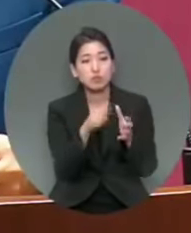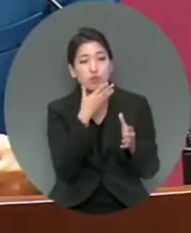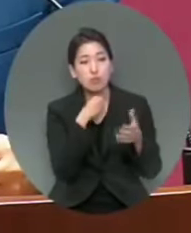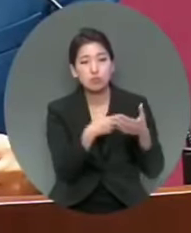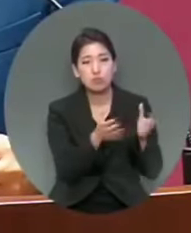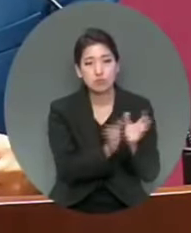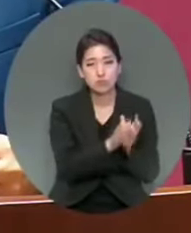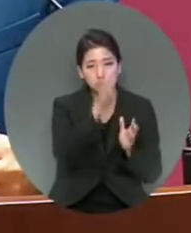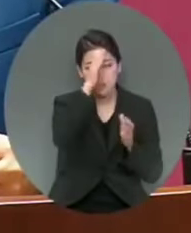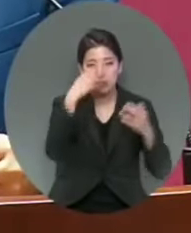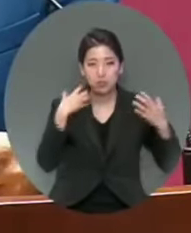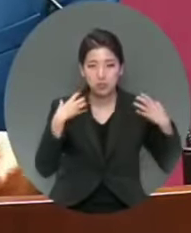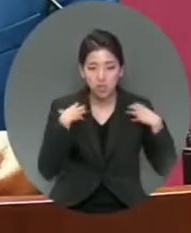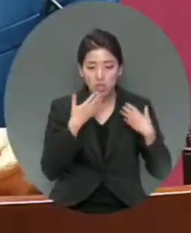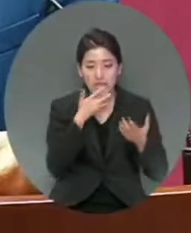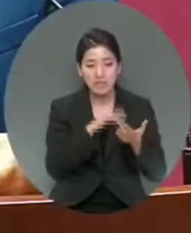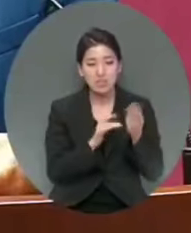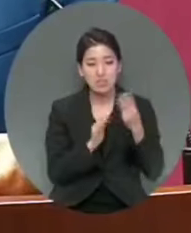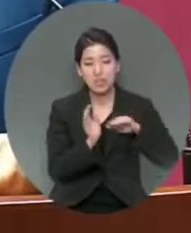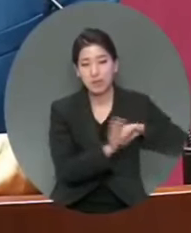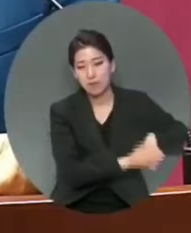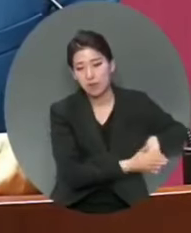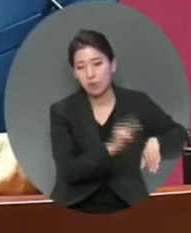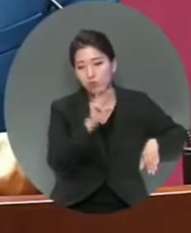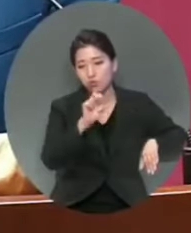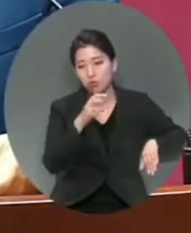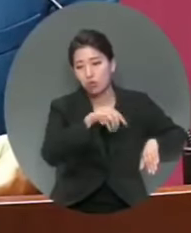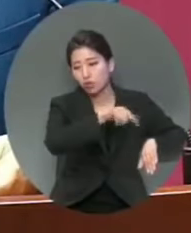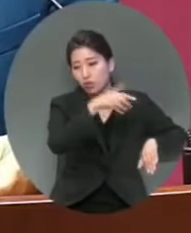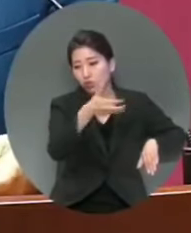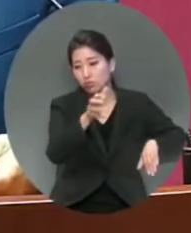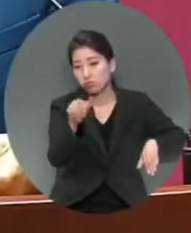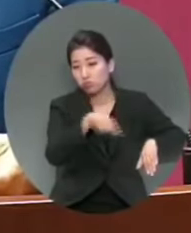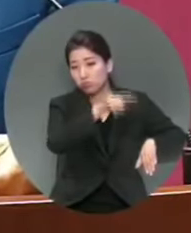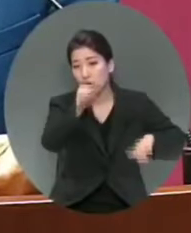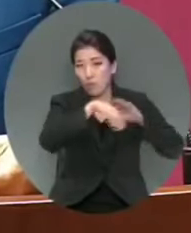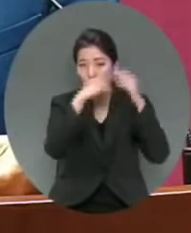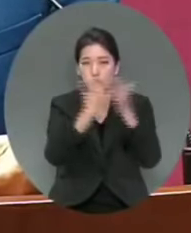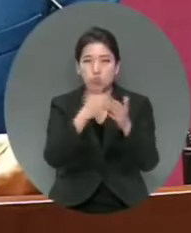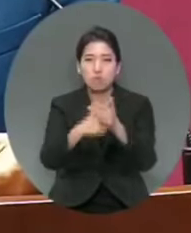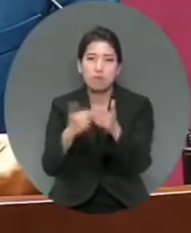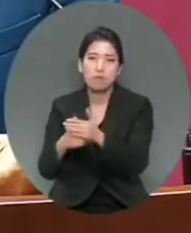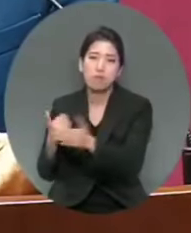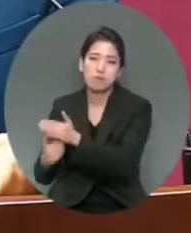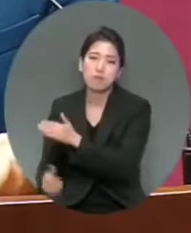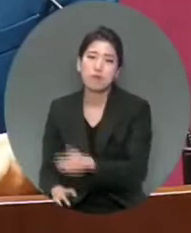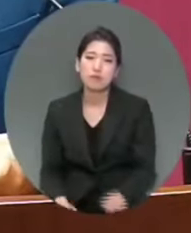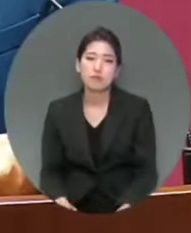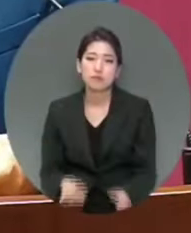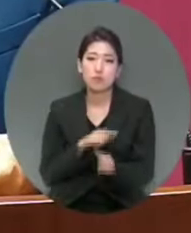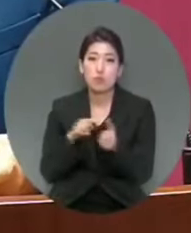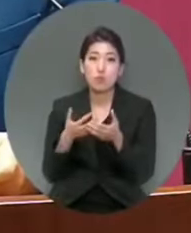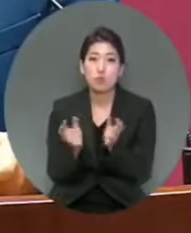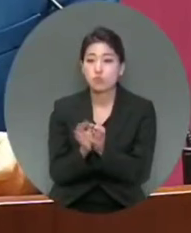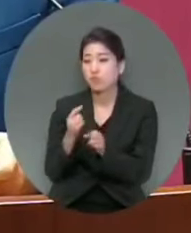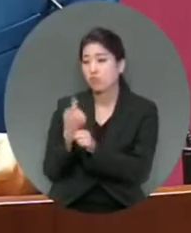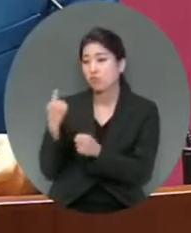질병청, 식약처를 제외한 28개 부처에 모두 감액을 했습니다. 특히 교육부는 무려 전년